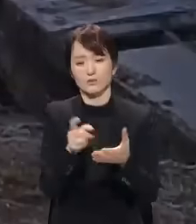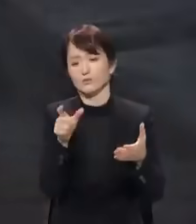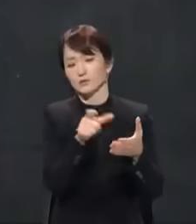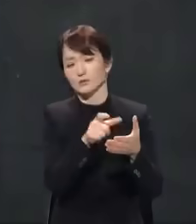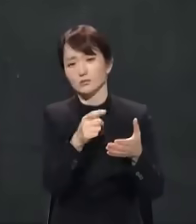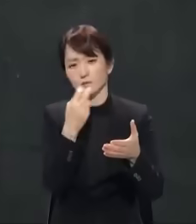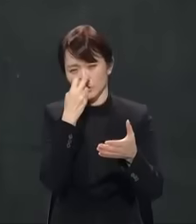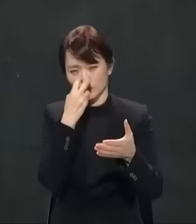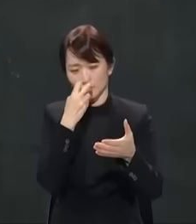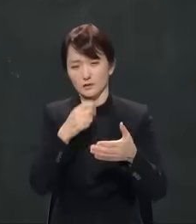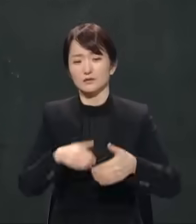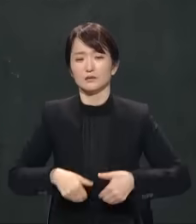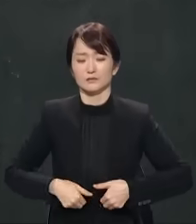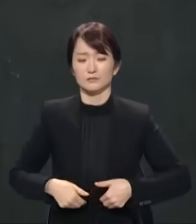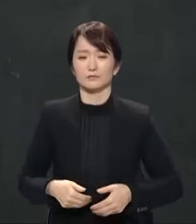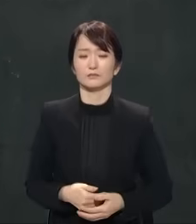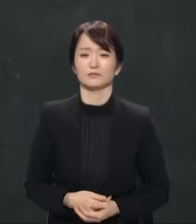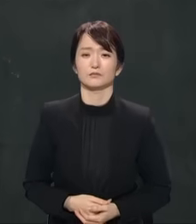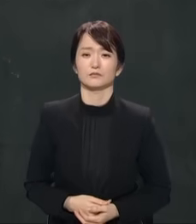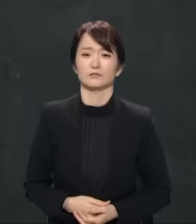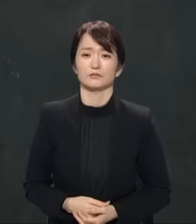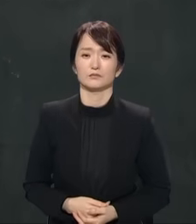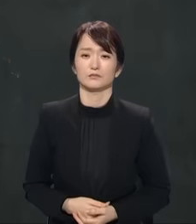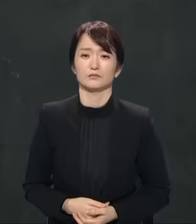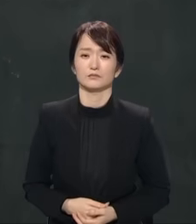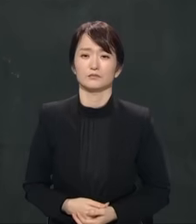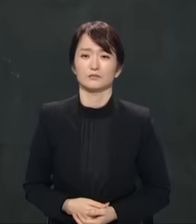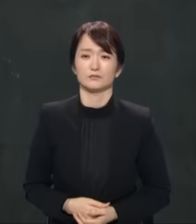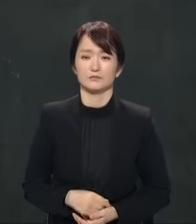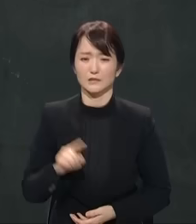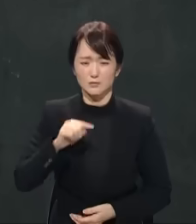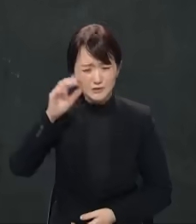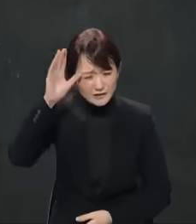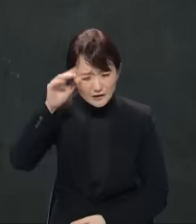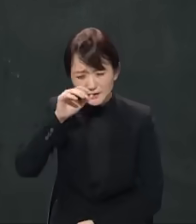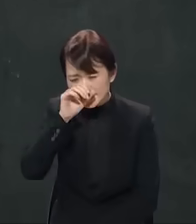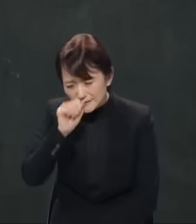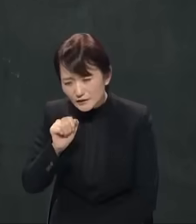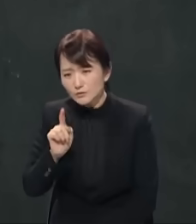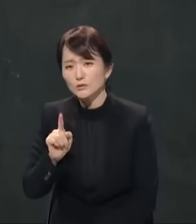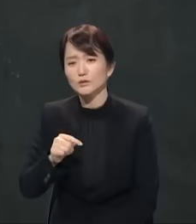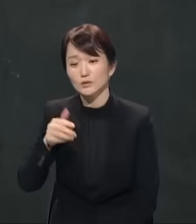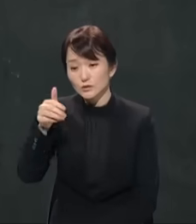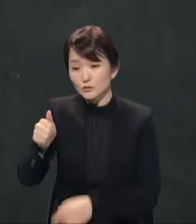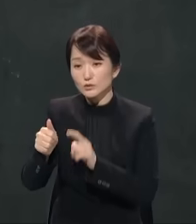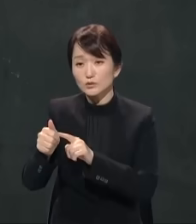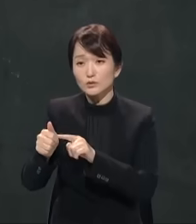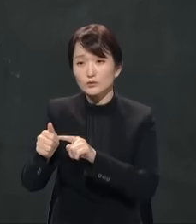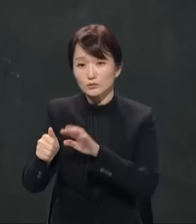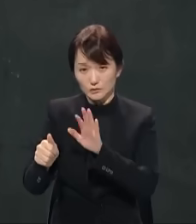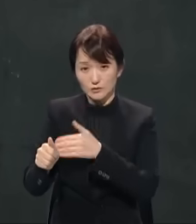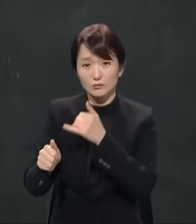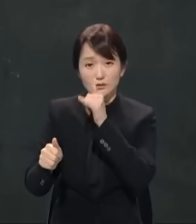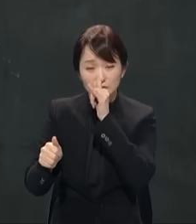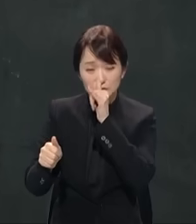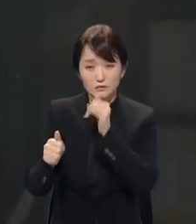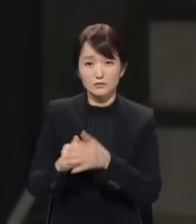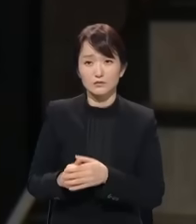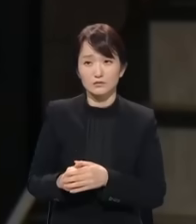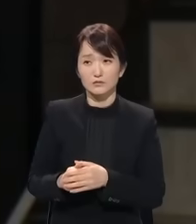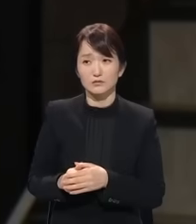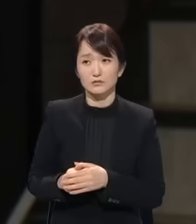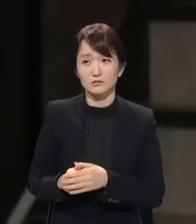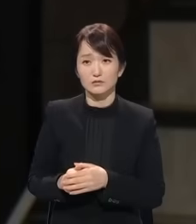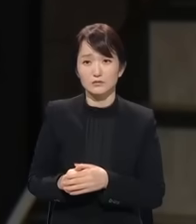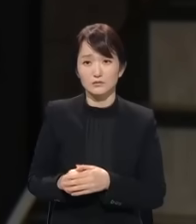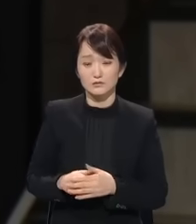그러니까 이제 화가 날 수는 없지만 어쨌든 뭐 아무리 순한다고 얘기를 해도 주인이 잘못할 수도 있는 상황에서 우리 주인은